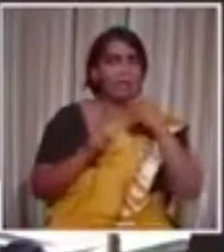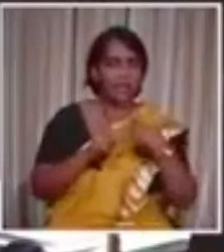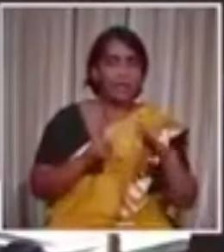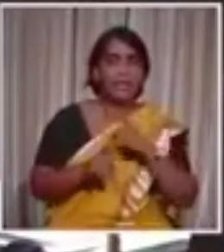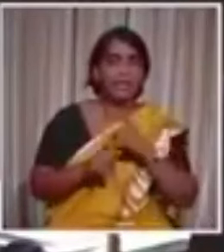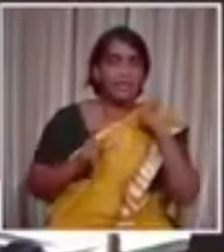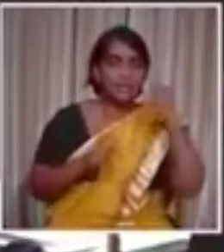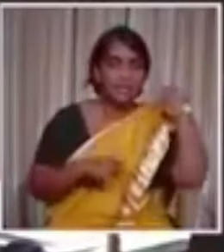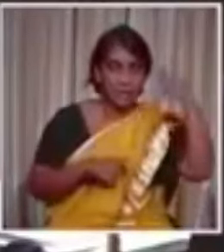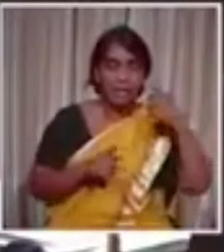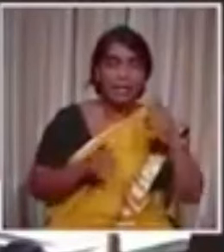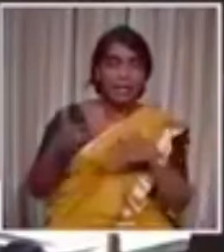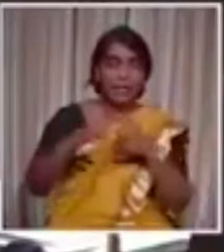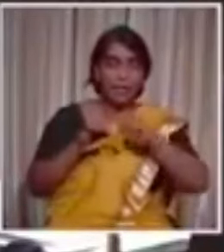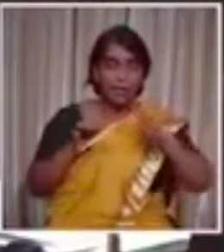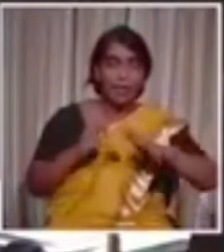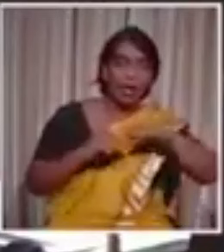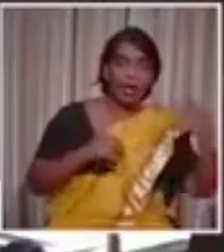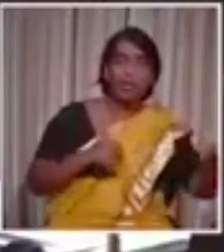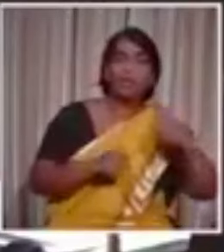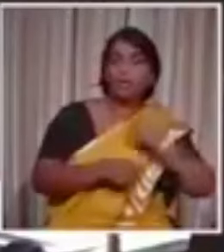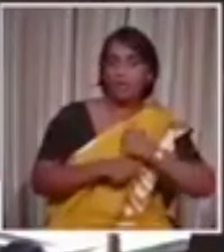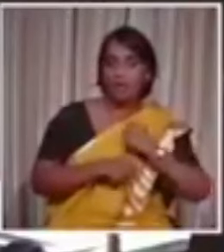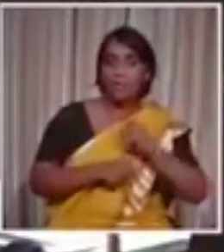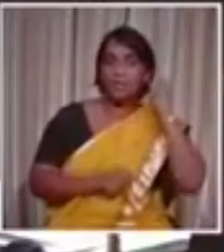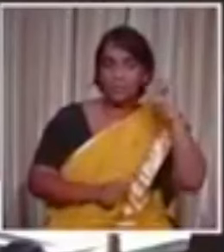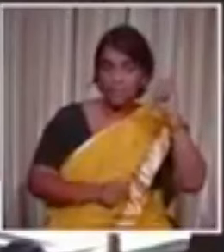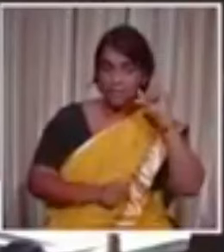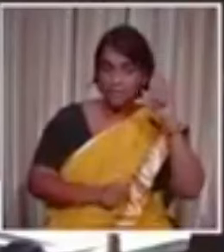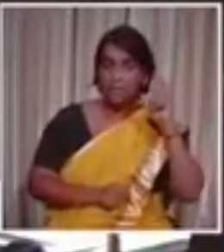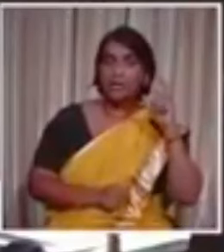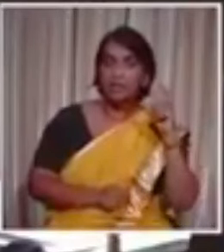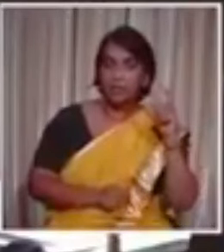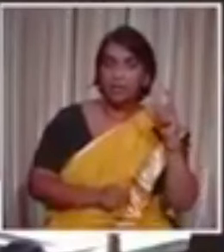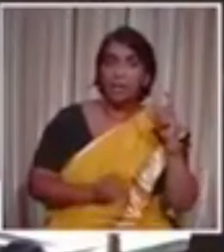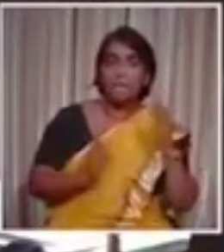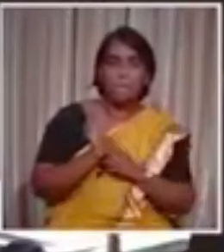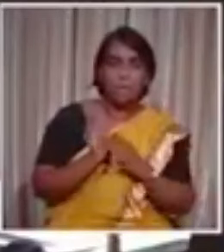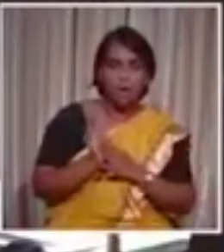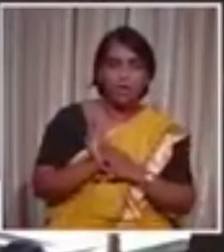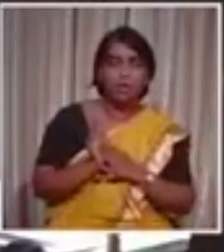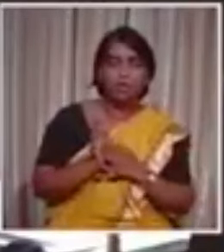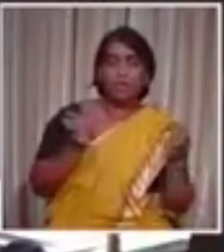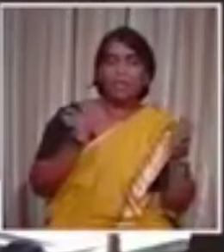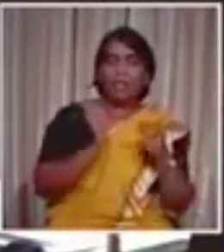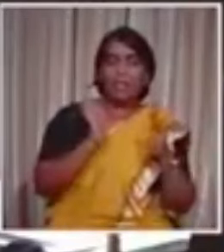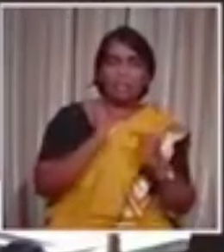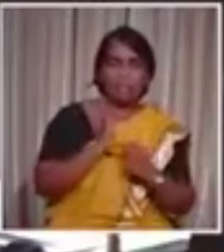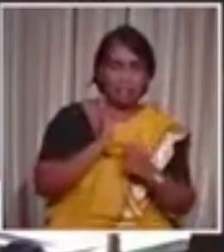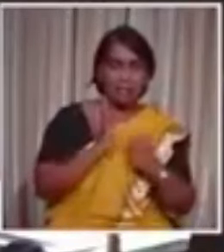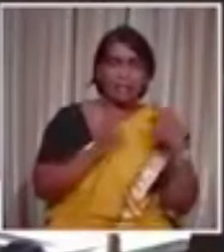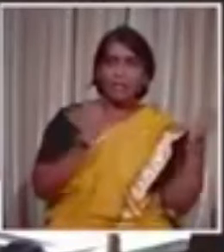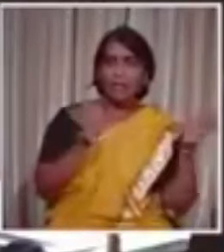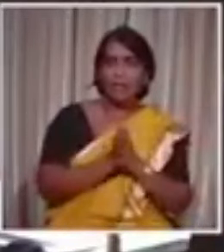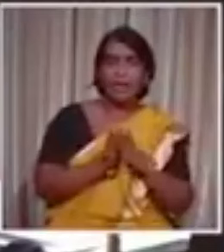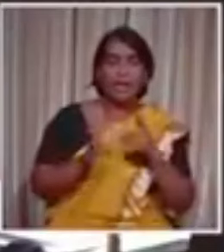කැබිනට් මණ්ඩලයට එළිය ආණ්ඩුවක් හැදුණා. එම ආණ්ඩුව තමයි චන්ද්‍රිකා බාලපැටමැදි මනෝතිත්තවැල්ල තාරාදිමිල්. ඒ මොකද්ද?